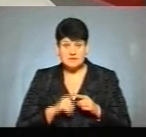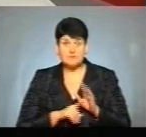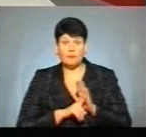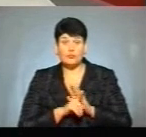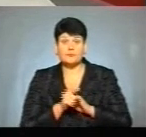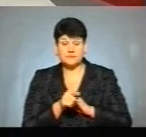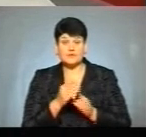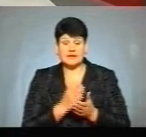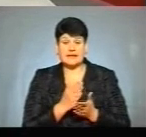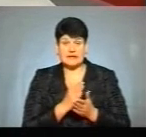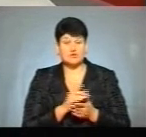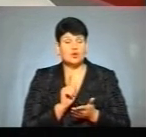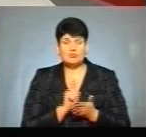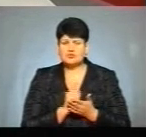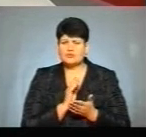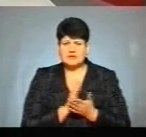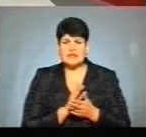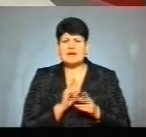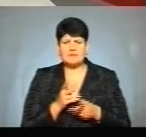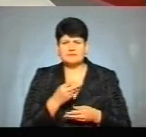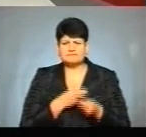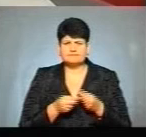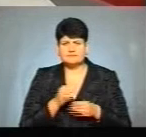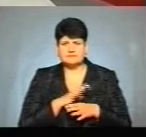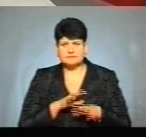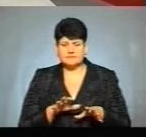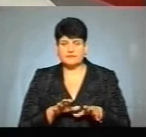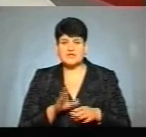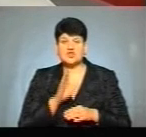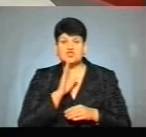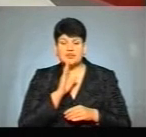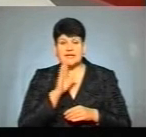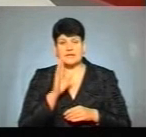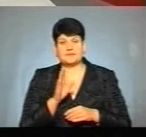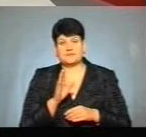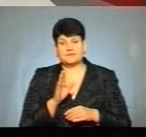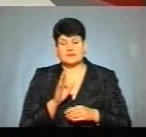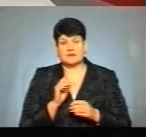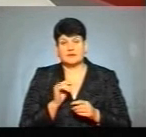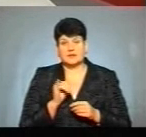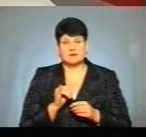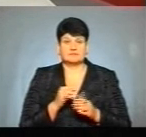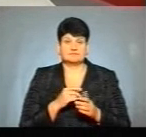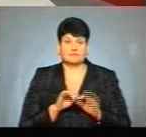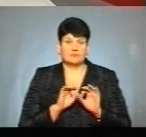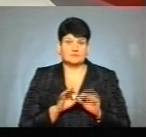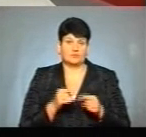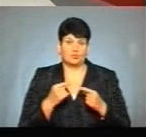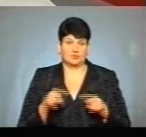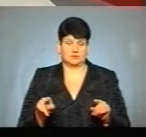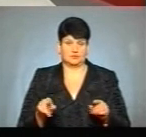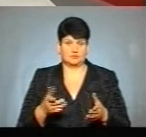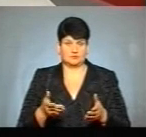є, вони обов'язково є, навіть якби він не маскувався, просто жінки, дівчата їх трактують зовсім